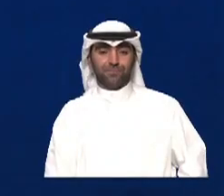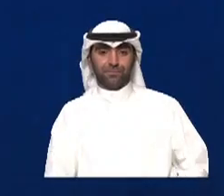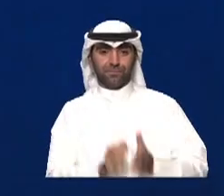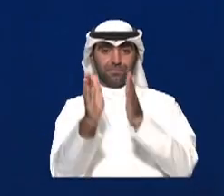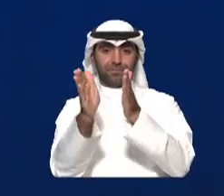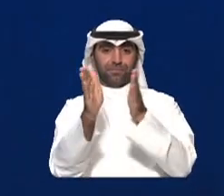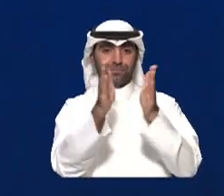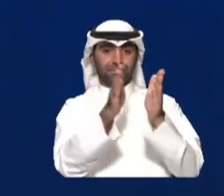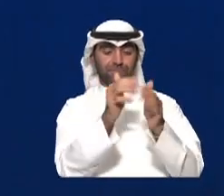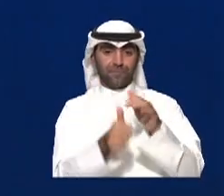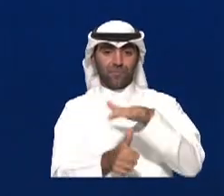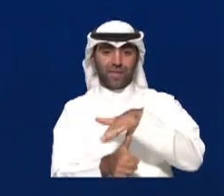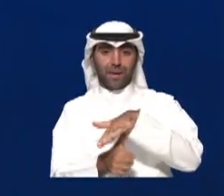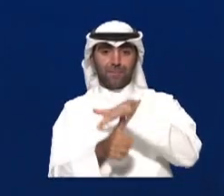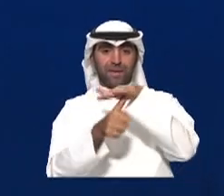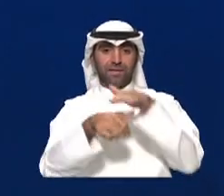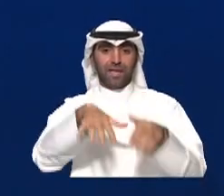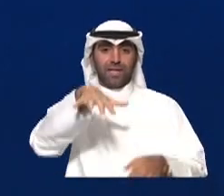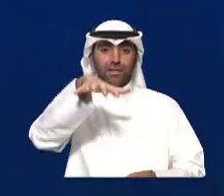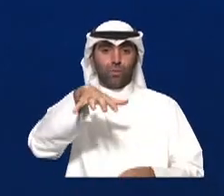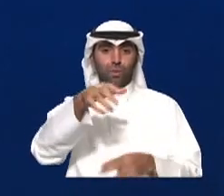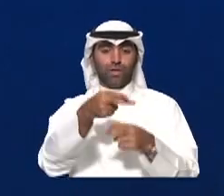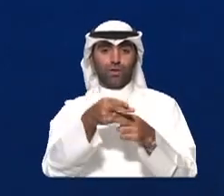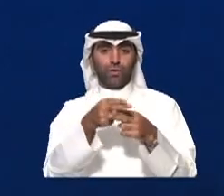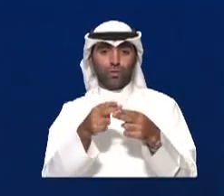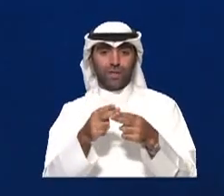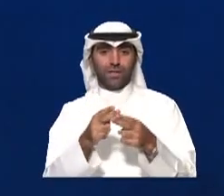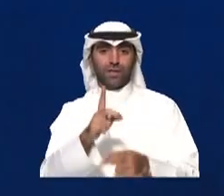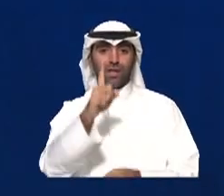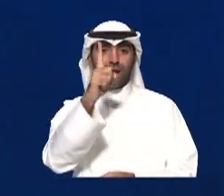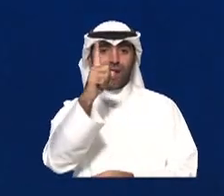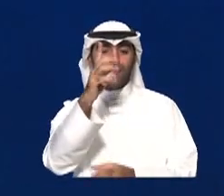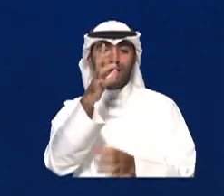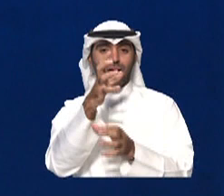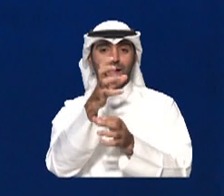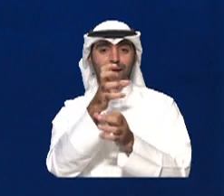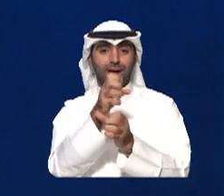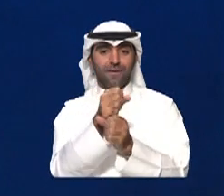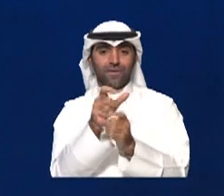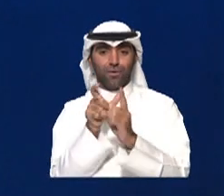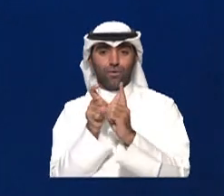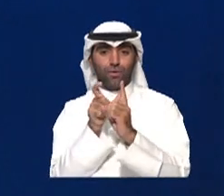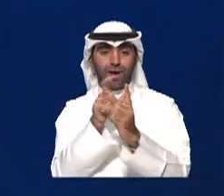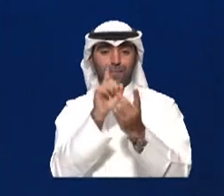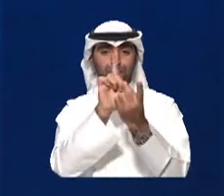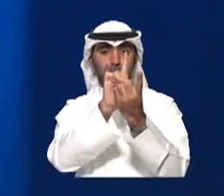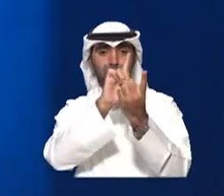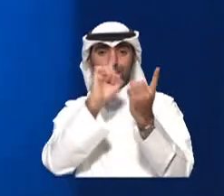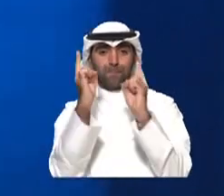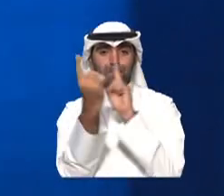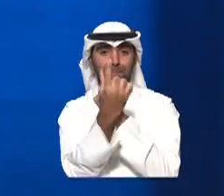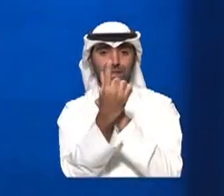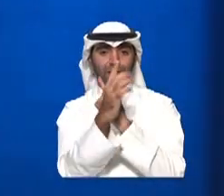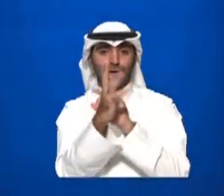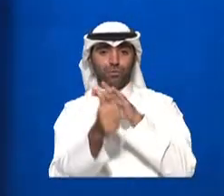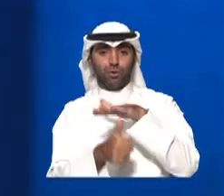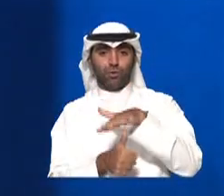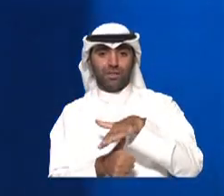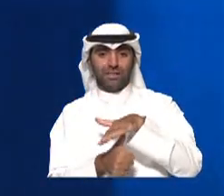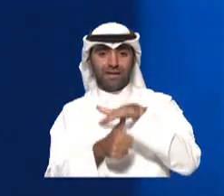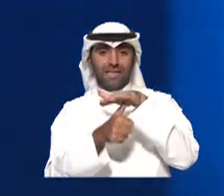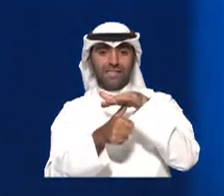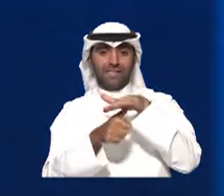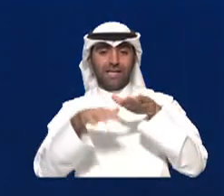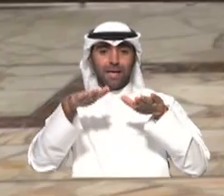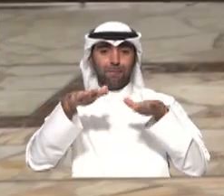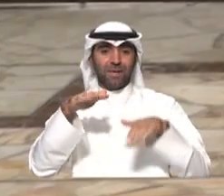التقى ممثل حضرة صاحب السمو أمير البلاد الشيخ نواف الأحمد الجابر الصباح حفظه الله ورعاه سمو الشيخ صباح خالد الحمد الصباح